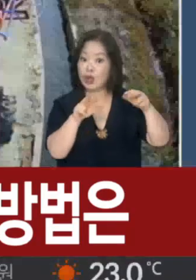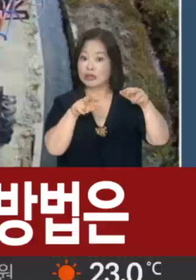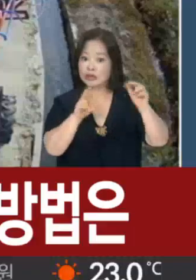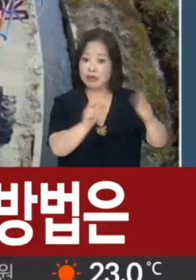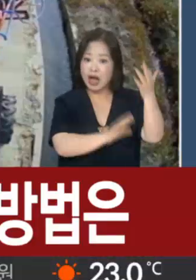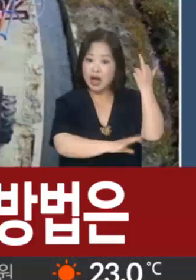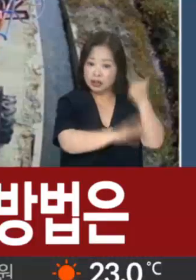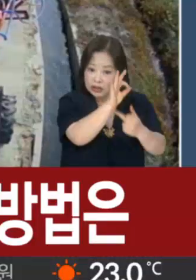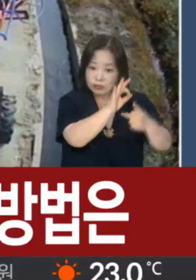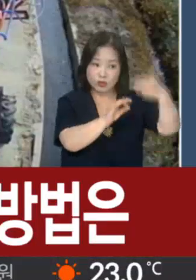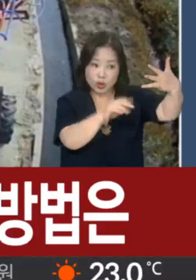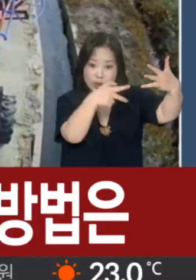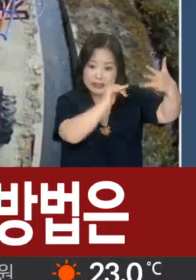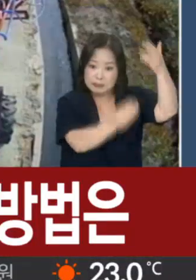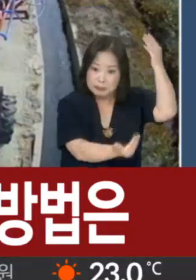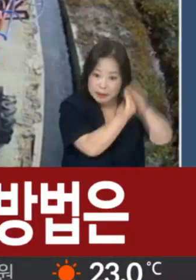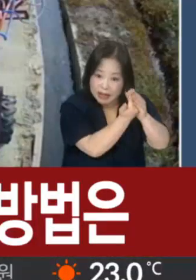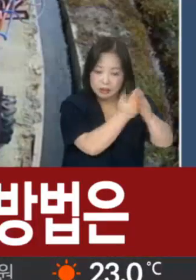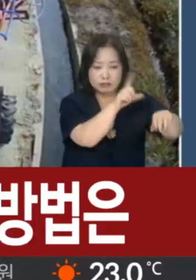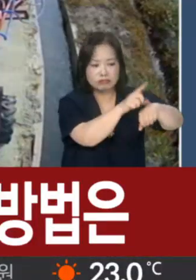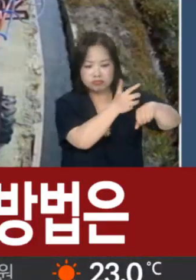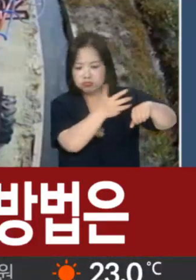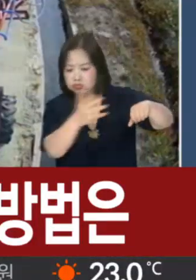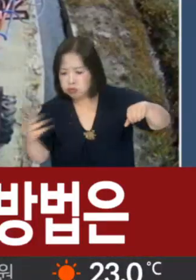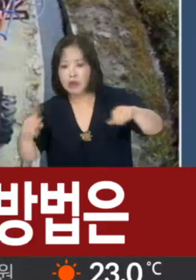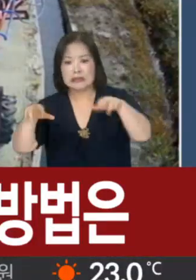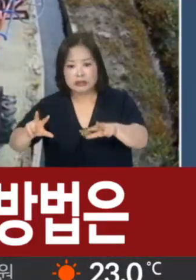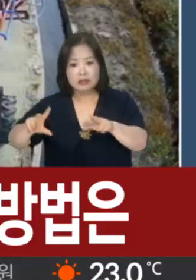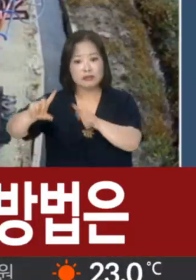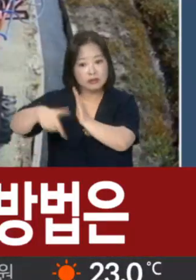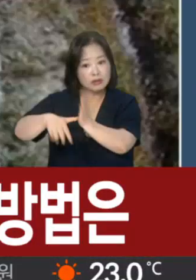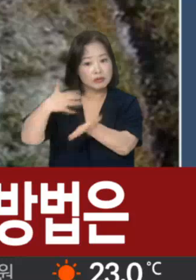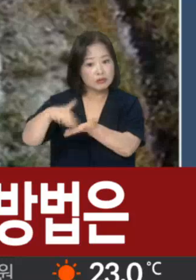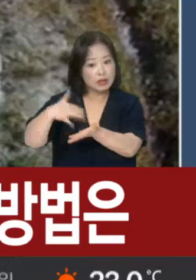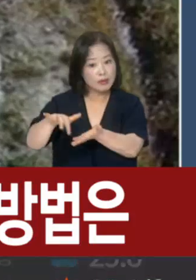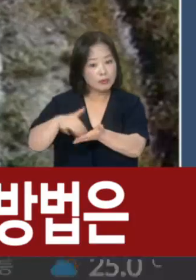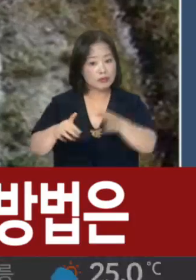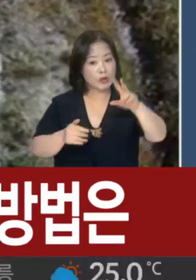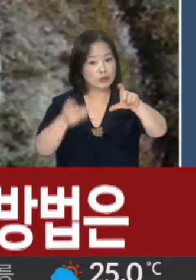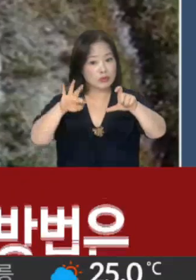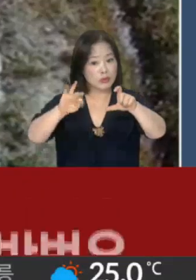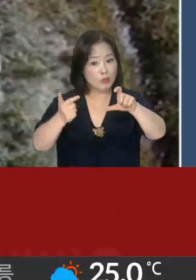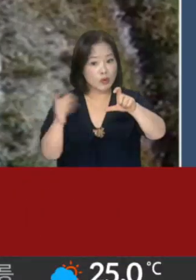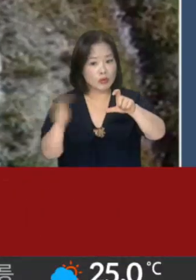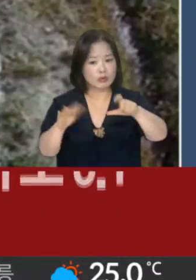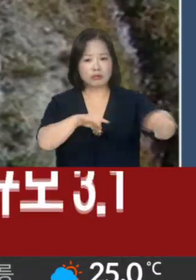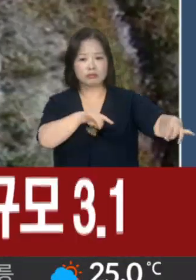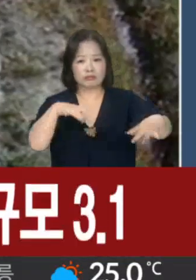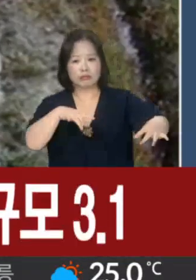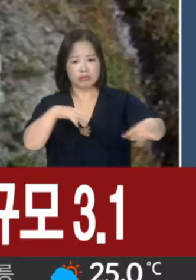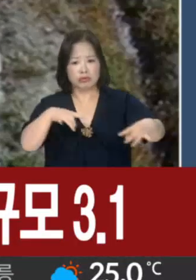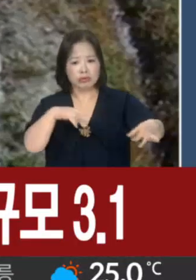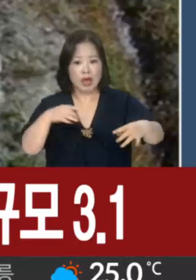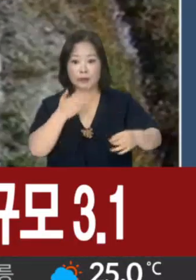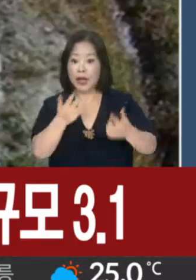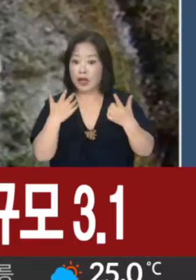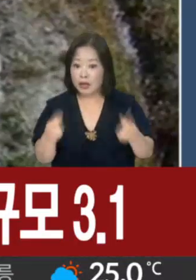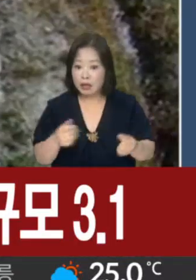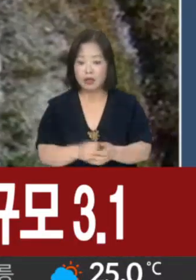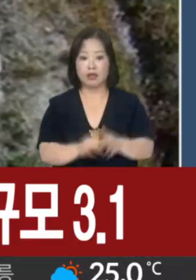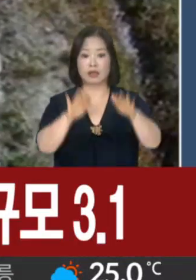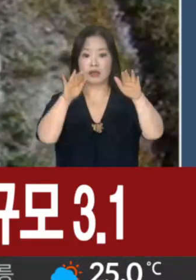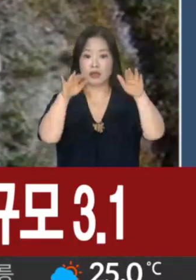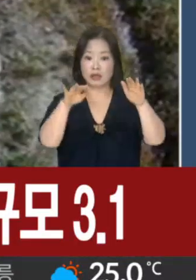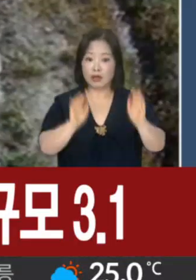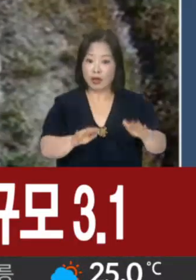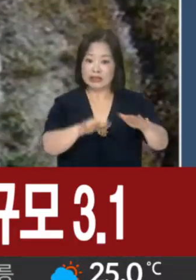지금 뭐 14차례 뭐 이렇게 일어나고 있는 말 그대로 여진이거든요. 네. 그래서 네. 처음에 발생한 지진에 그러니까 가장 큰 에너지가 방출된